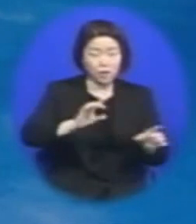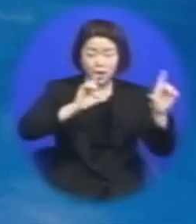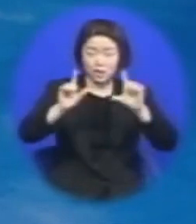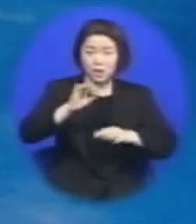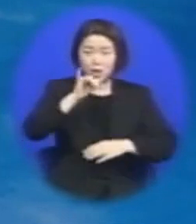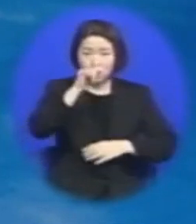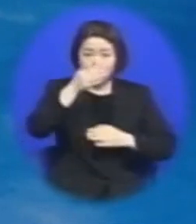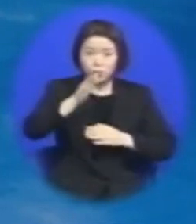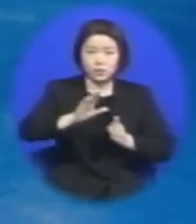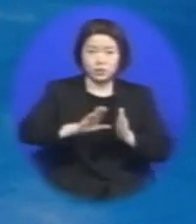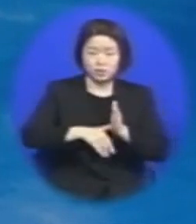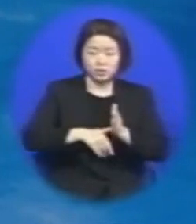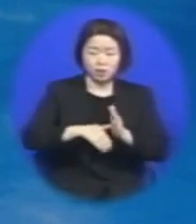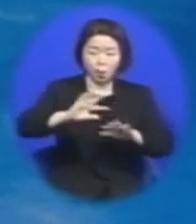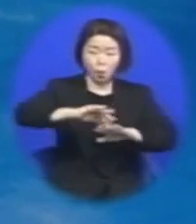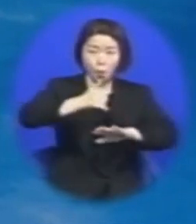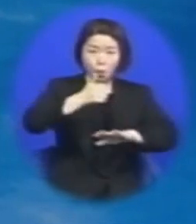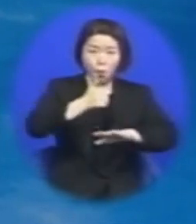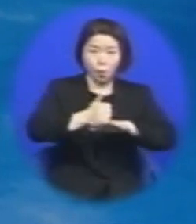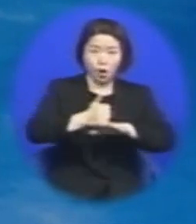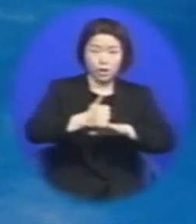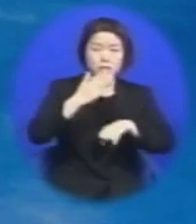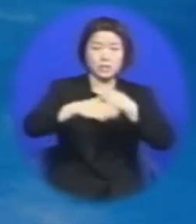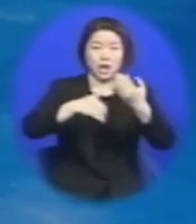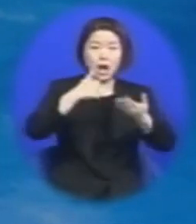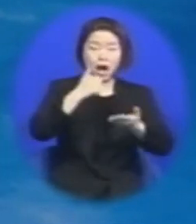왕이신 만군의 주님을